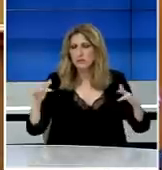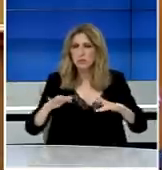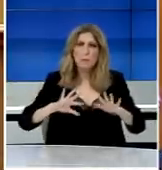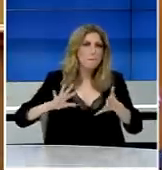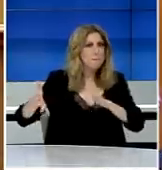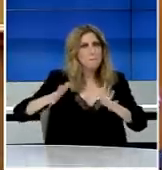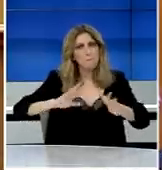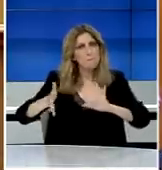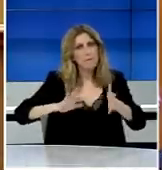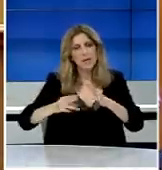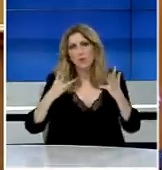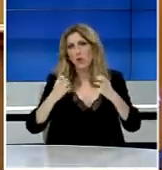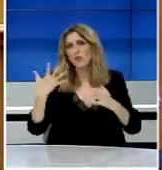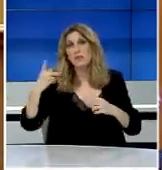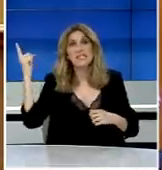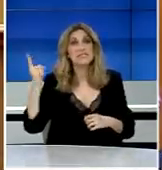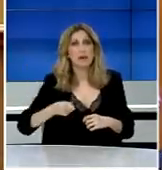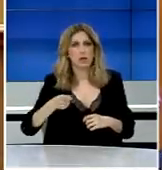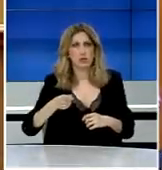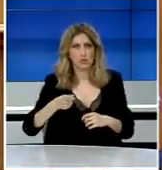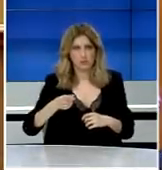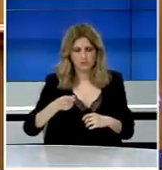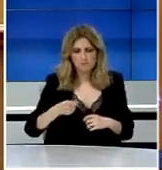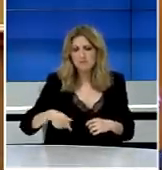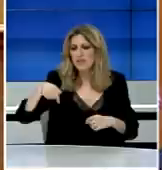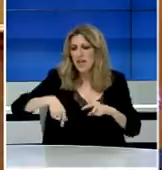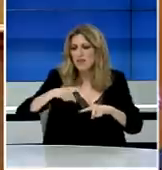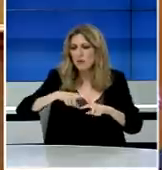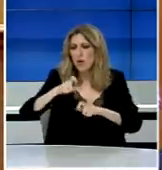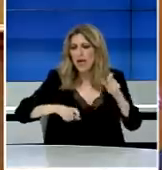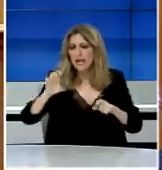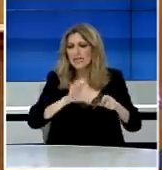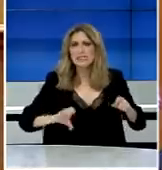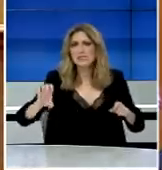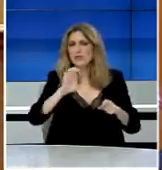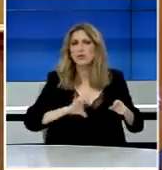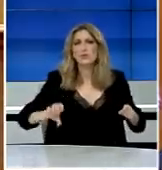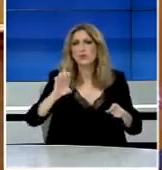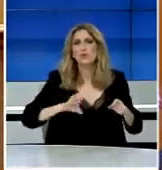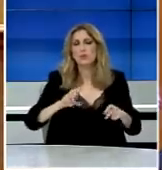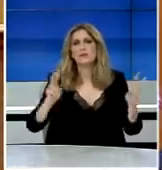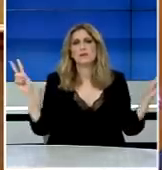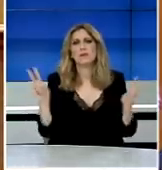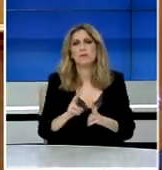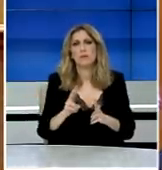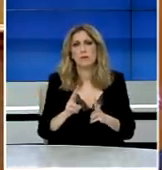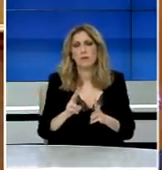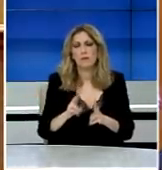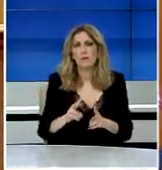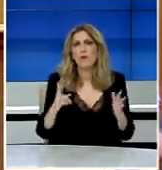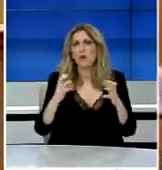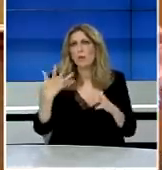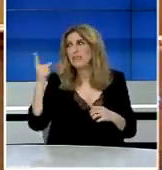στο 85% και η εσωτερική αγορά είναι μικρή, τι θα κάνουμε φέτος?